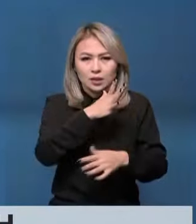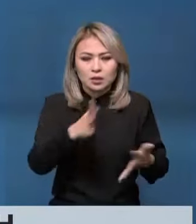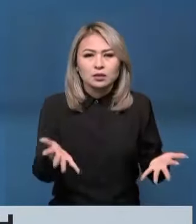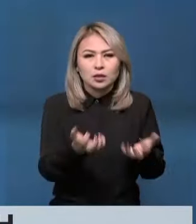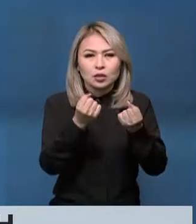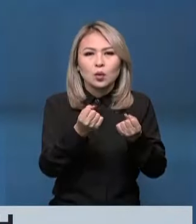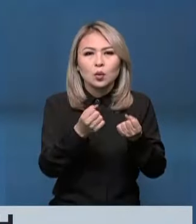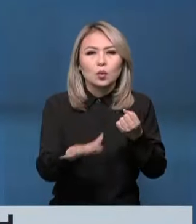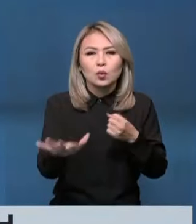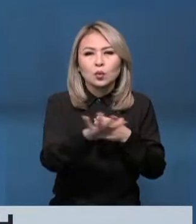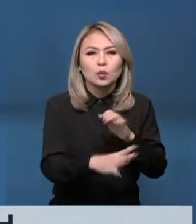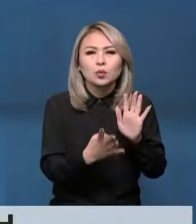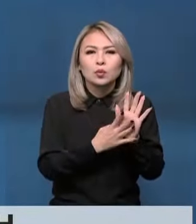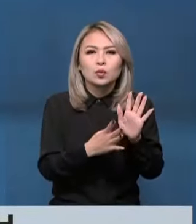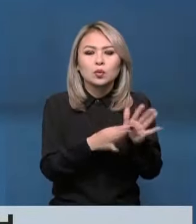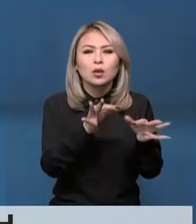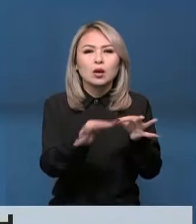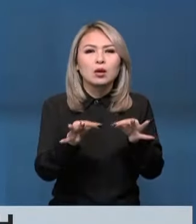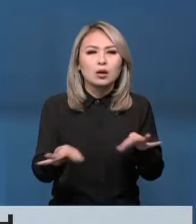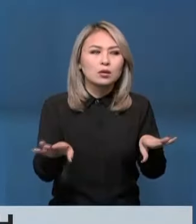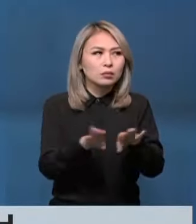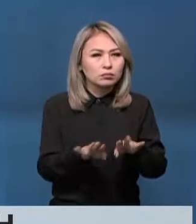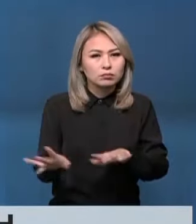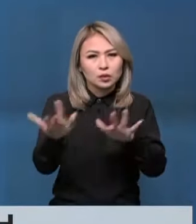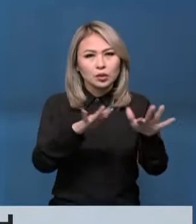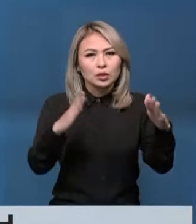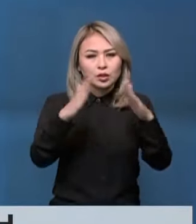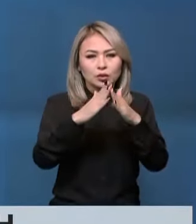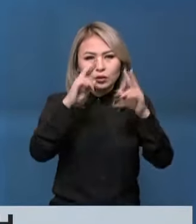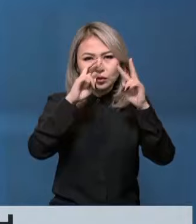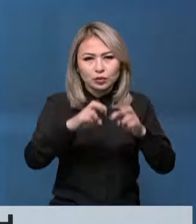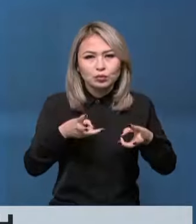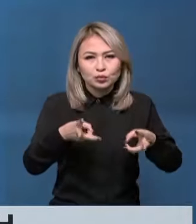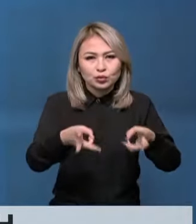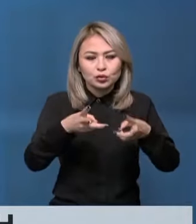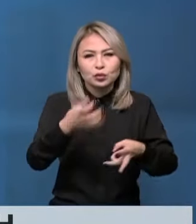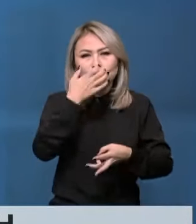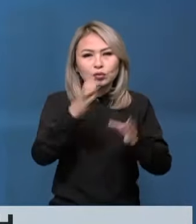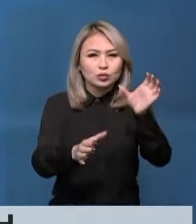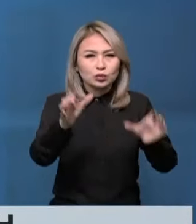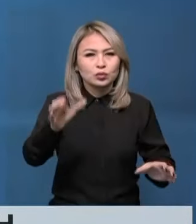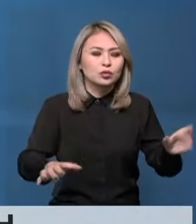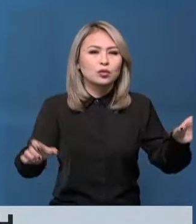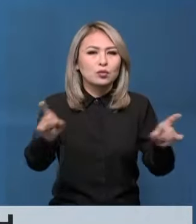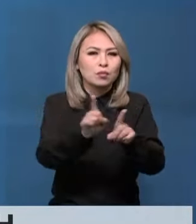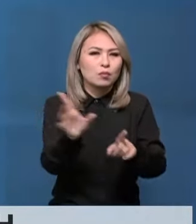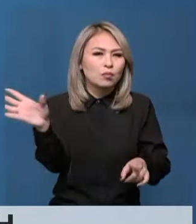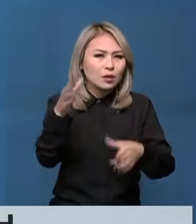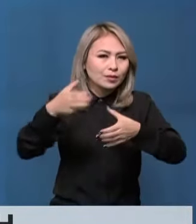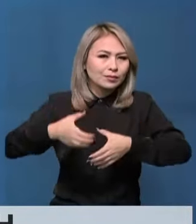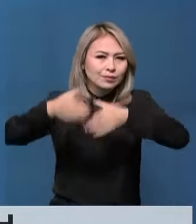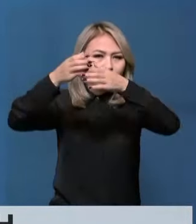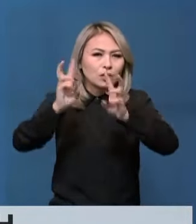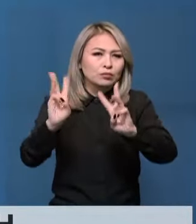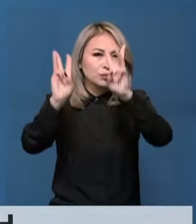департаментінің мамандары мәлімдеді. Құтқарушылар өңірдегі 9 ауданды аралап, барлық үйдің пеші мен жылыту жүйесін,